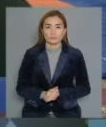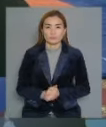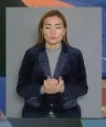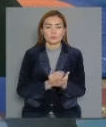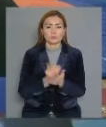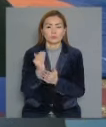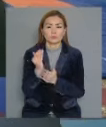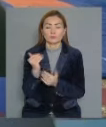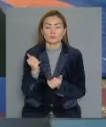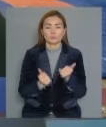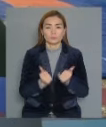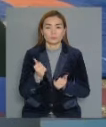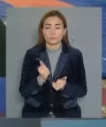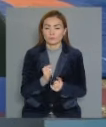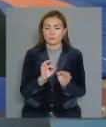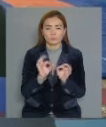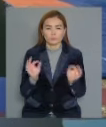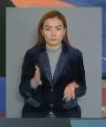деңгейде өтіп жатыр деп ойлаймыз.